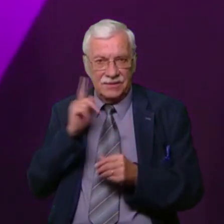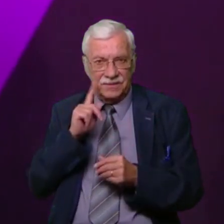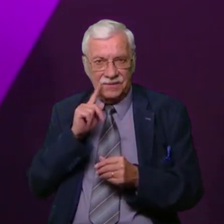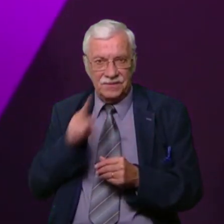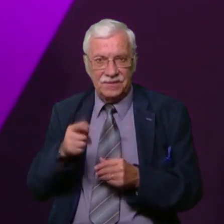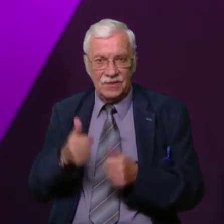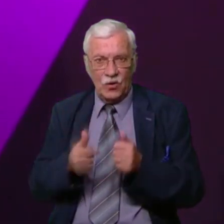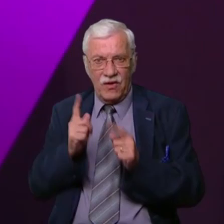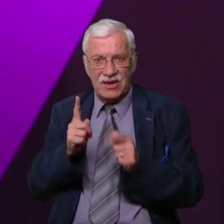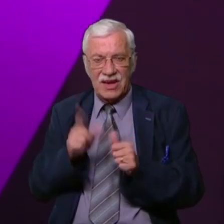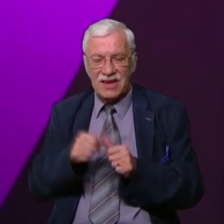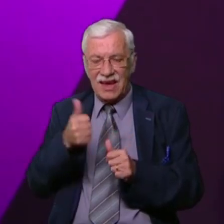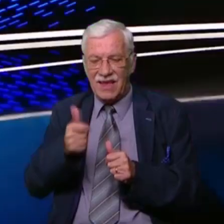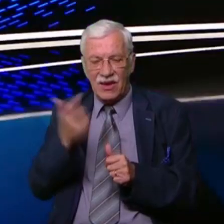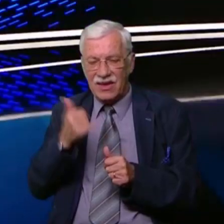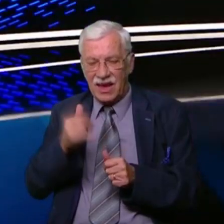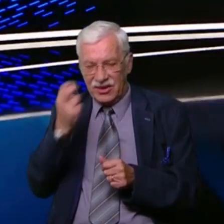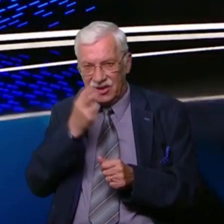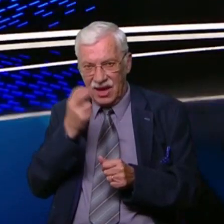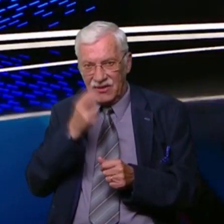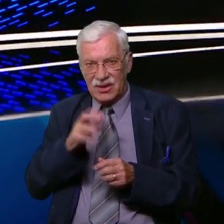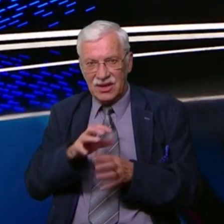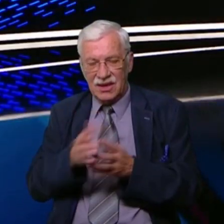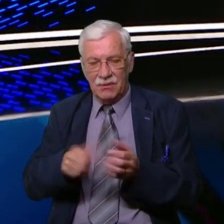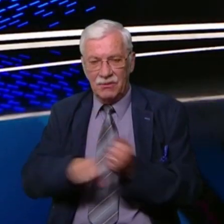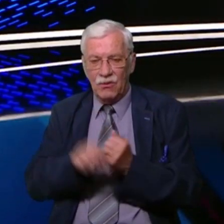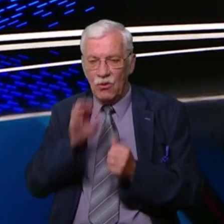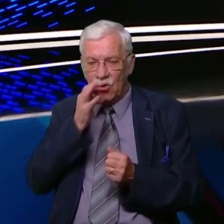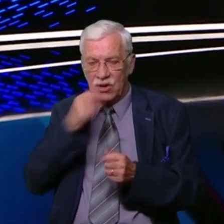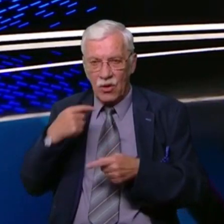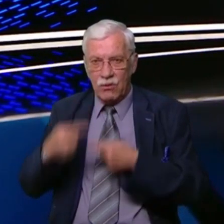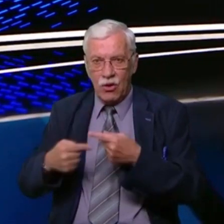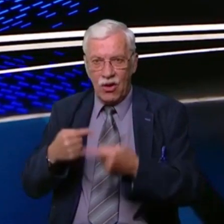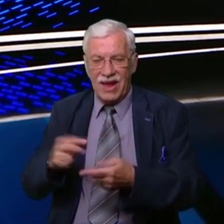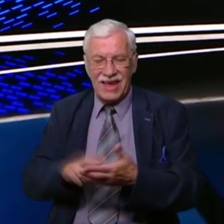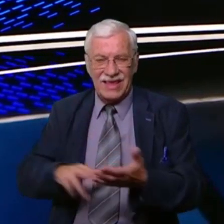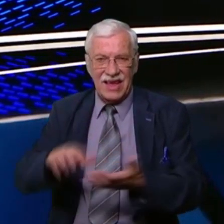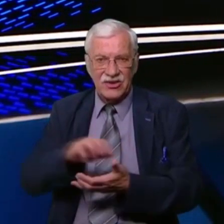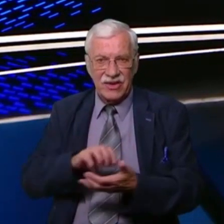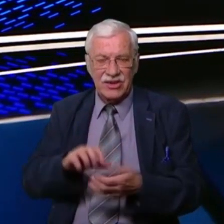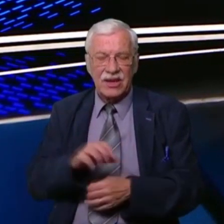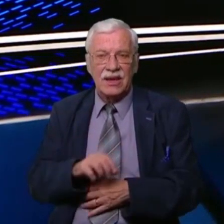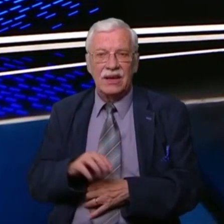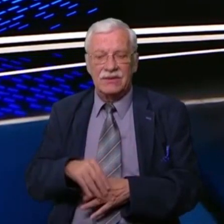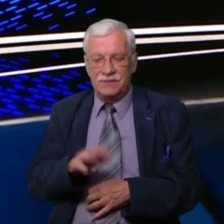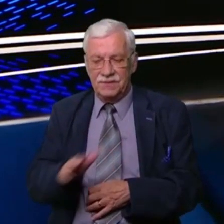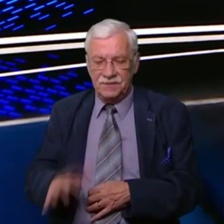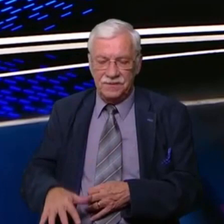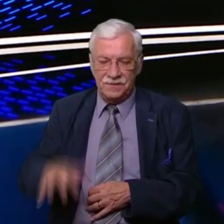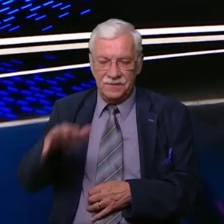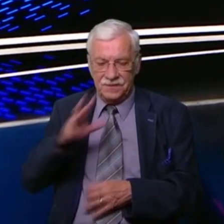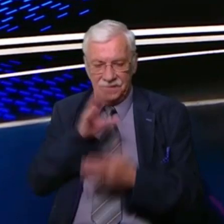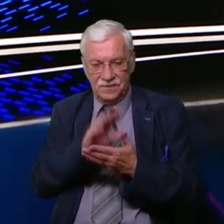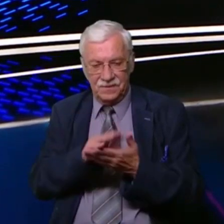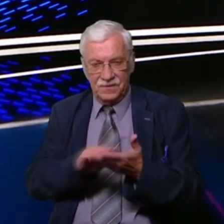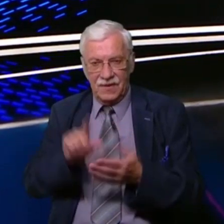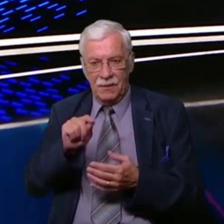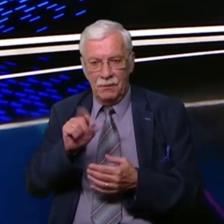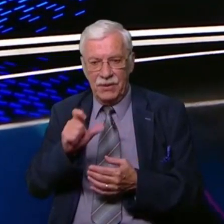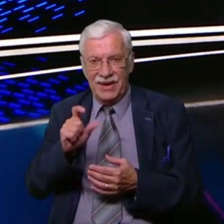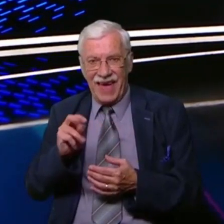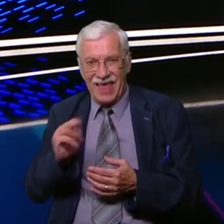zawodnik, uważany za jednego z najciekawszych piłkarzy młodego pokolenia na świecie. W dzieciństwie naśladował Gerarda